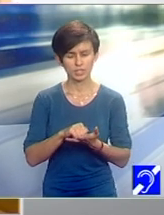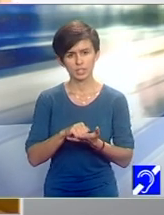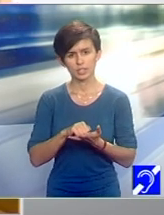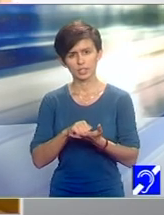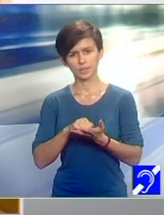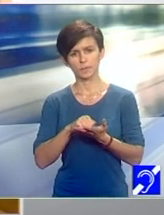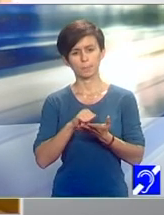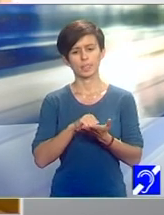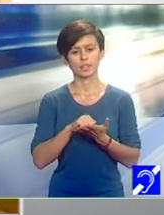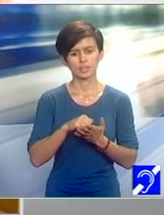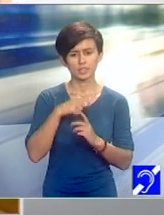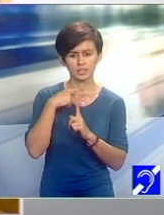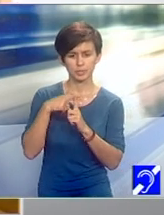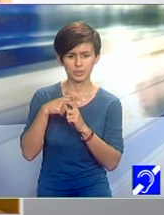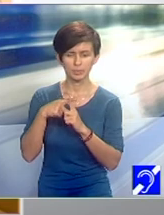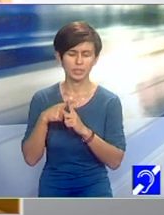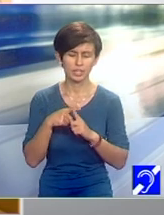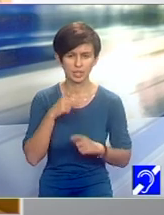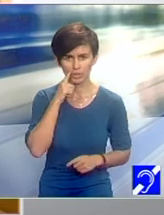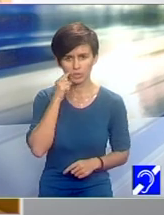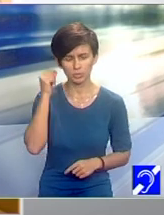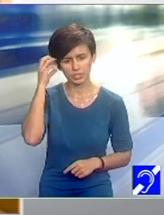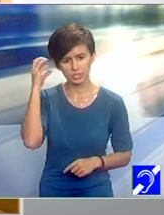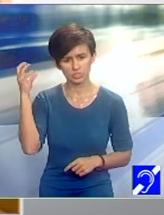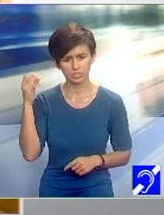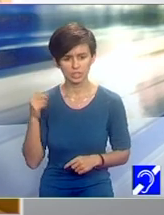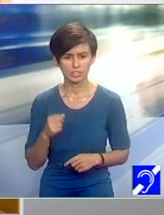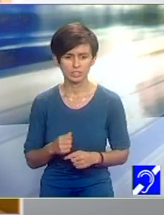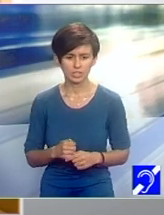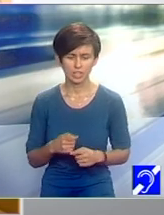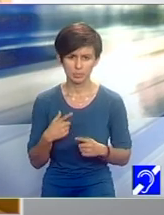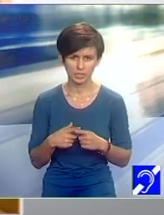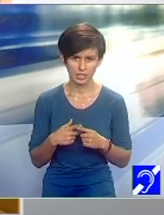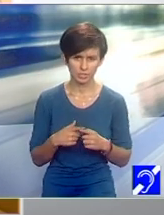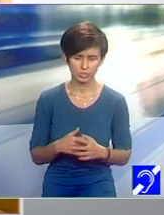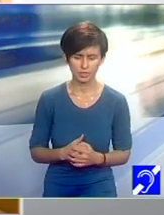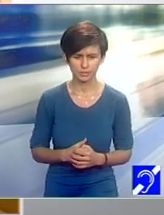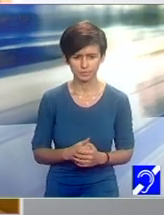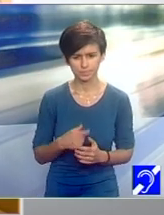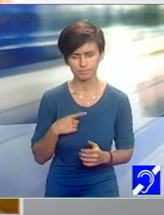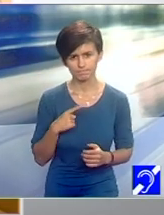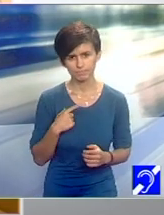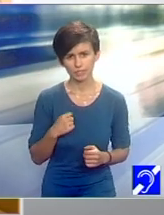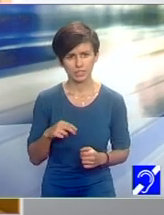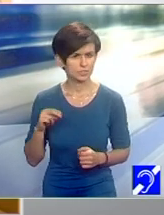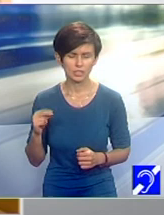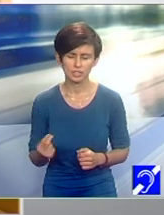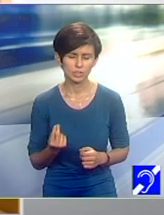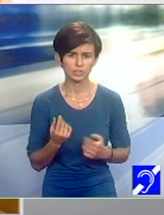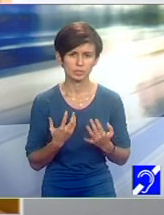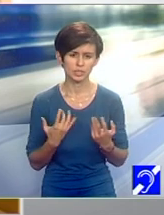știință în metalurgie și în știința și în genul materialelor. Este incredibil câte